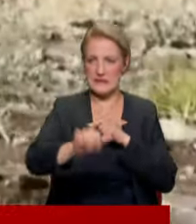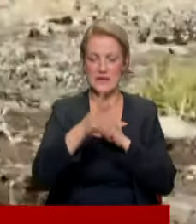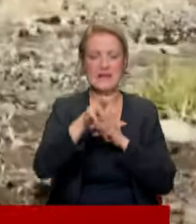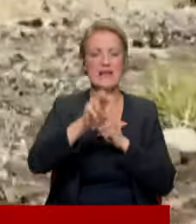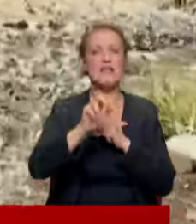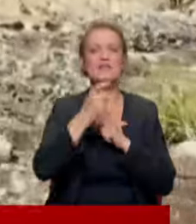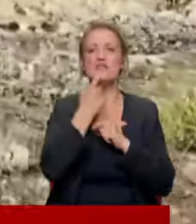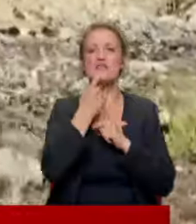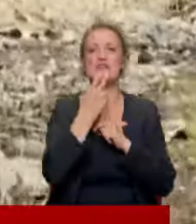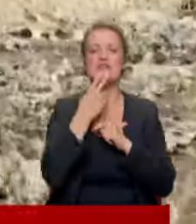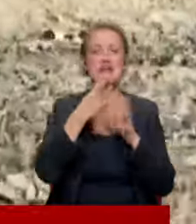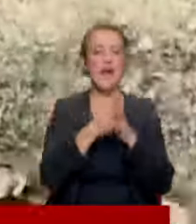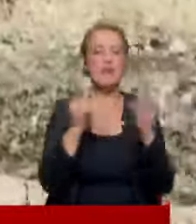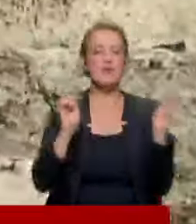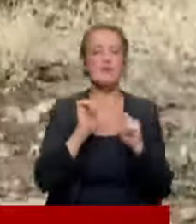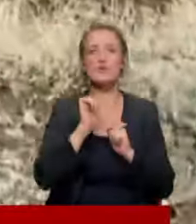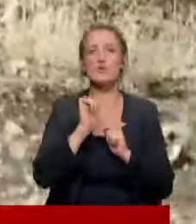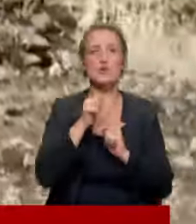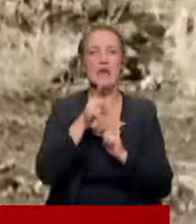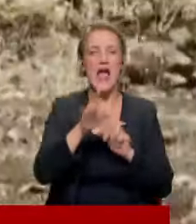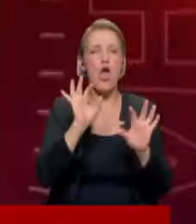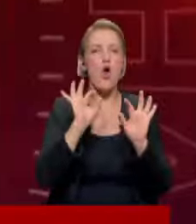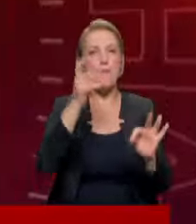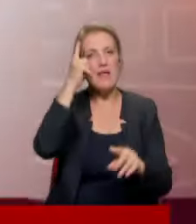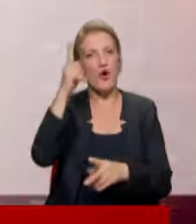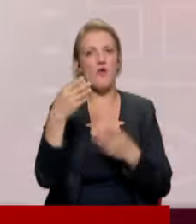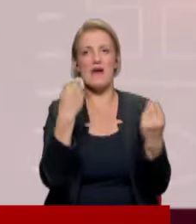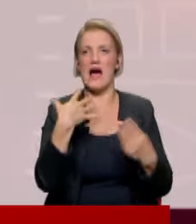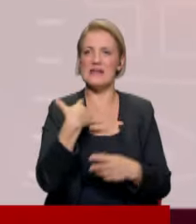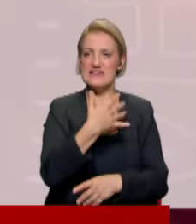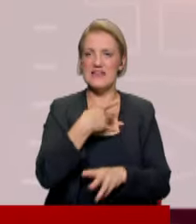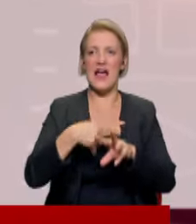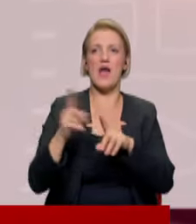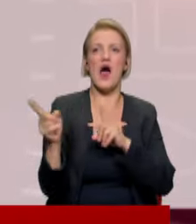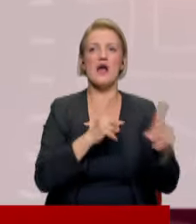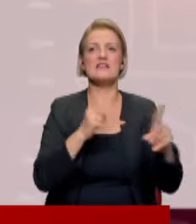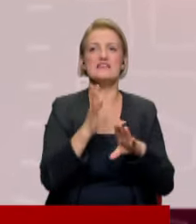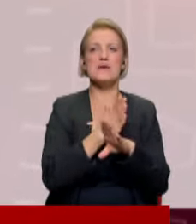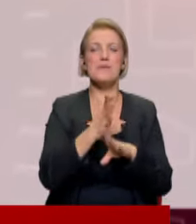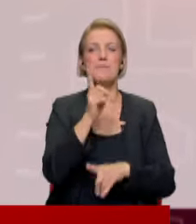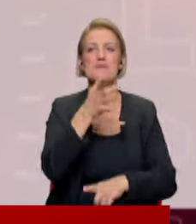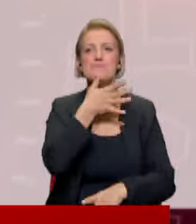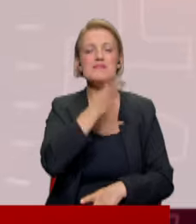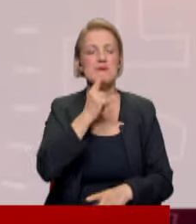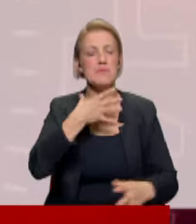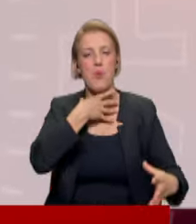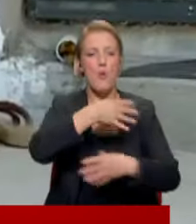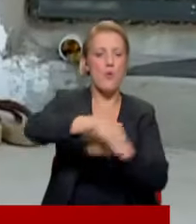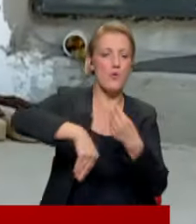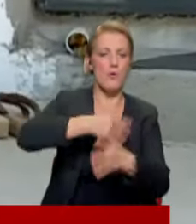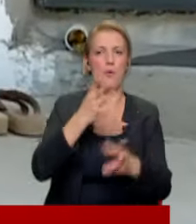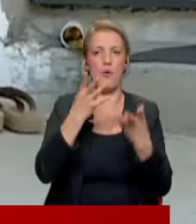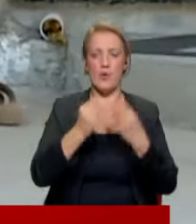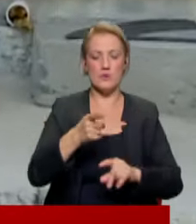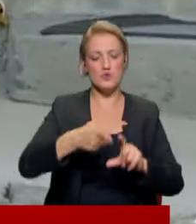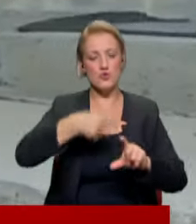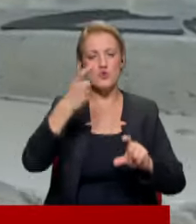kaybolduğu güne dair en kritik bilgiyi de o verdi annesiyle Enes arasında sebebini bilmediğim bir boğuşma oldu